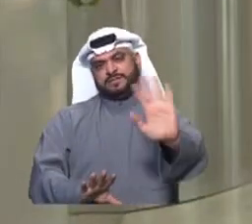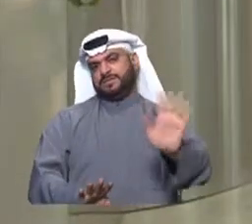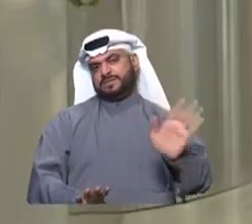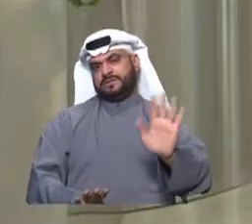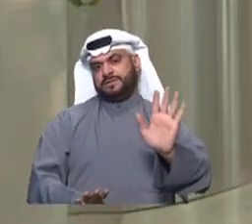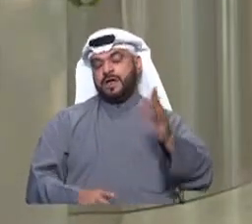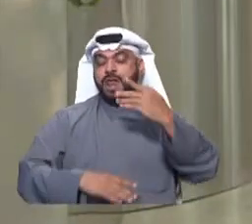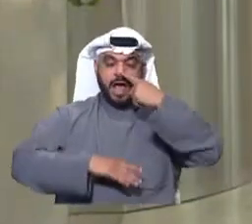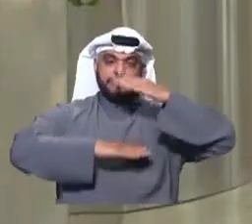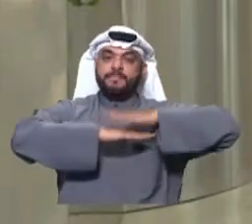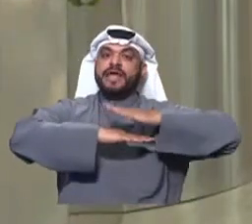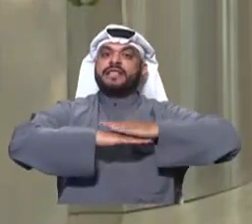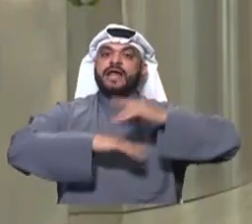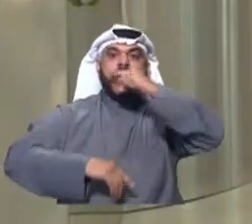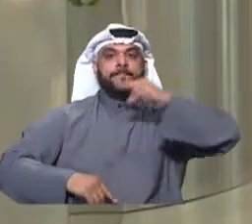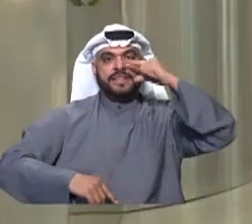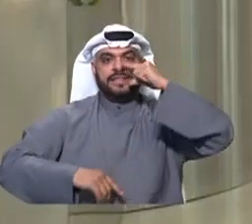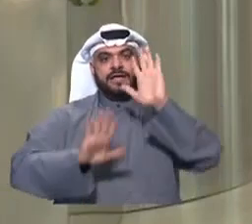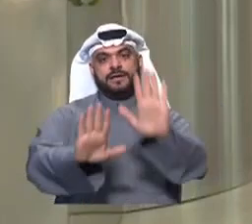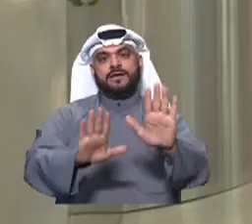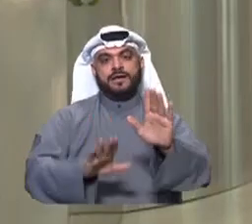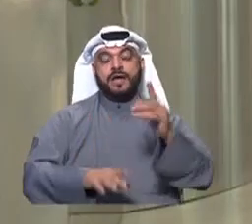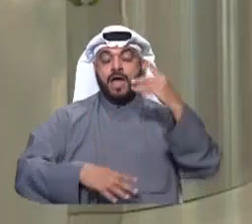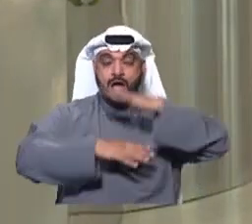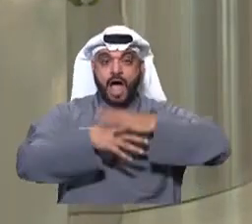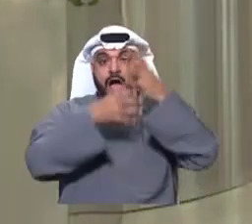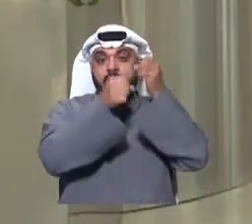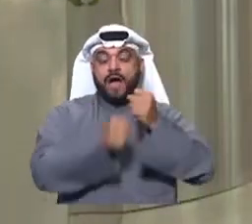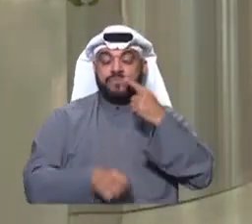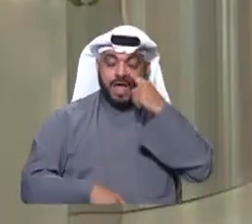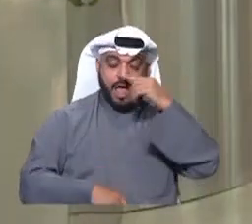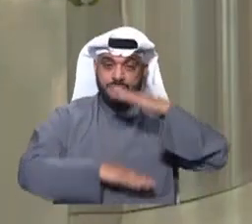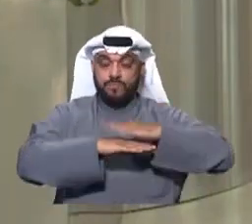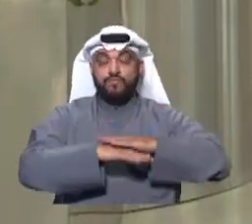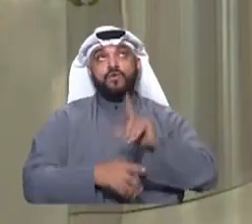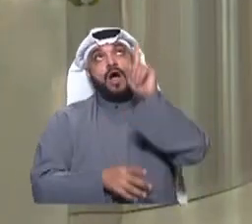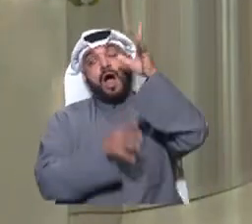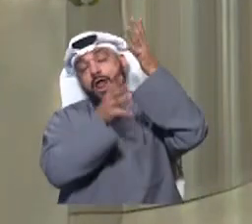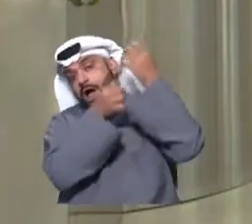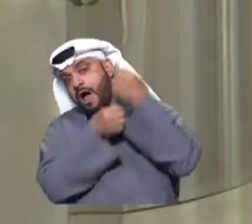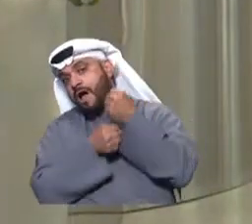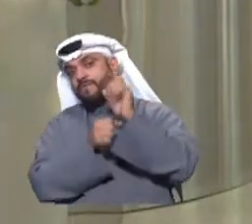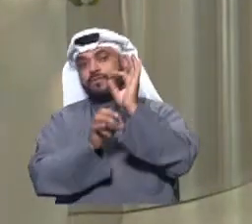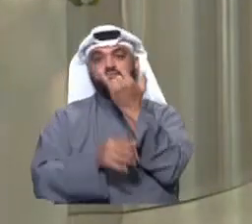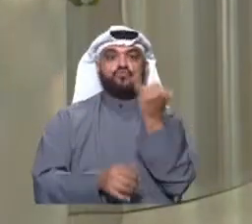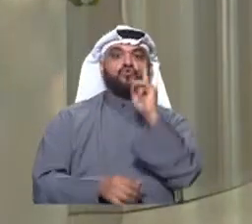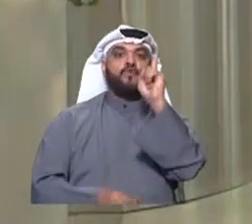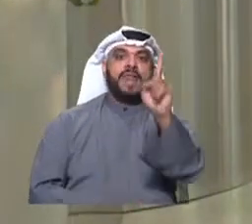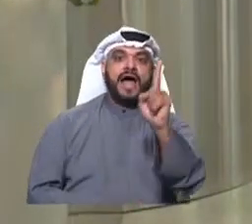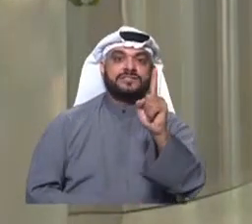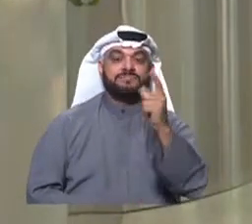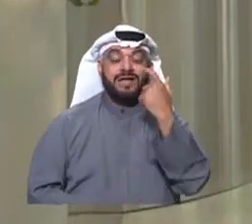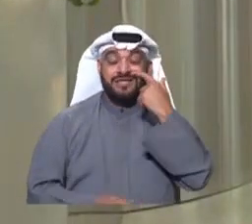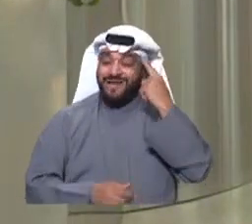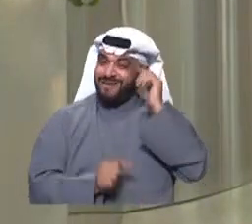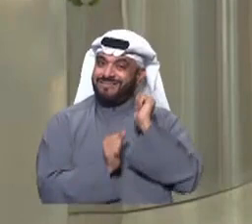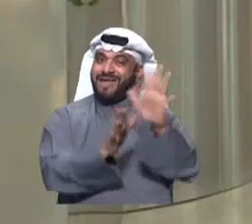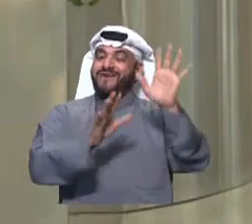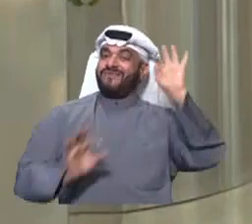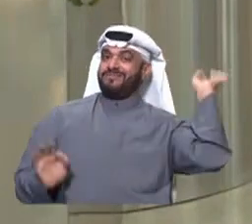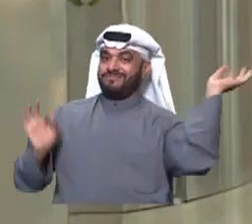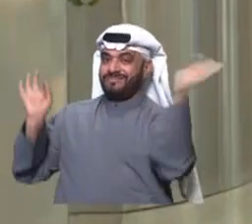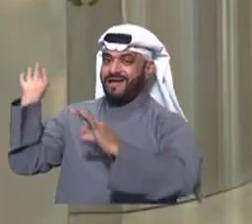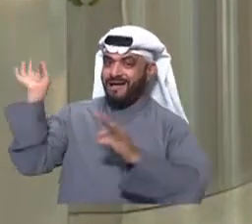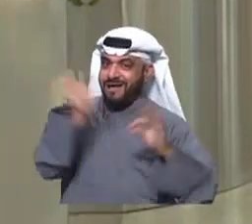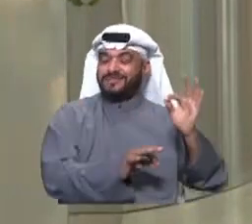في برامجهم، وهذا يعتبر أكيد إعطاء مساحة كبيرة من الحريات، وأيضا ما يكرس من الديمقراطية لله الحمد التي نعيشها